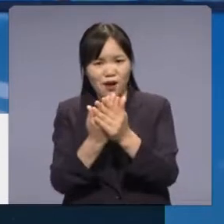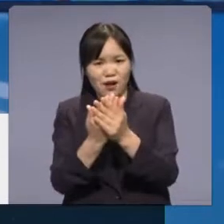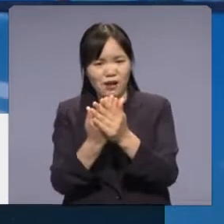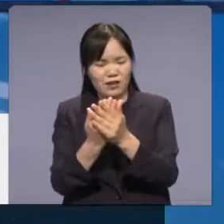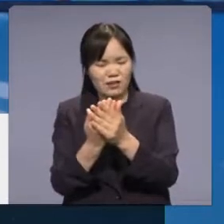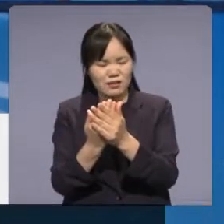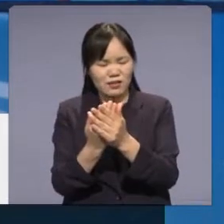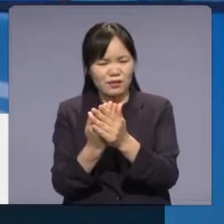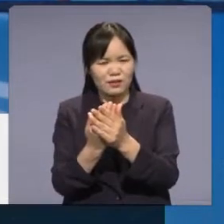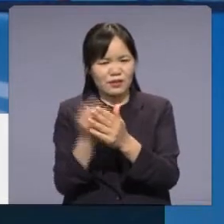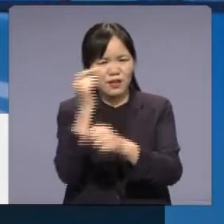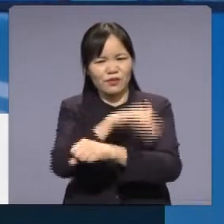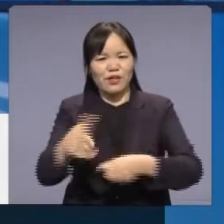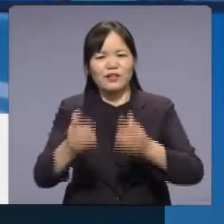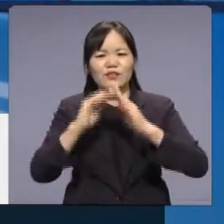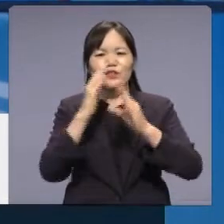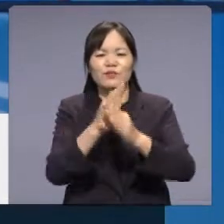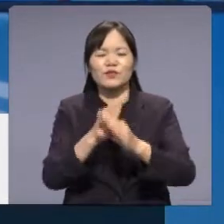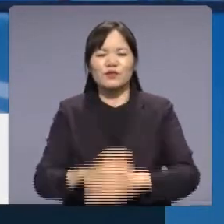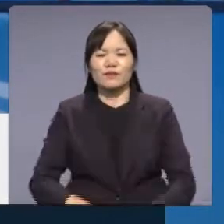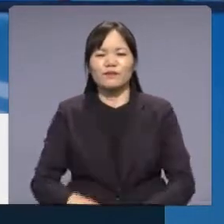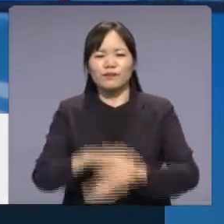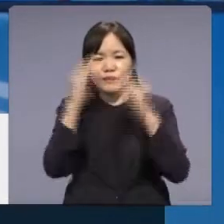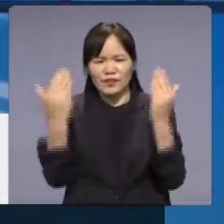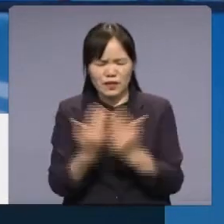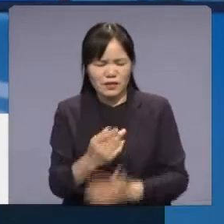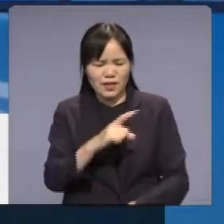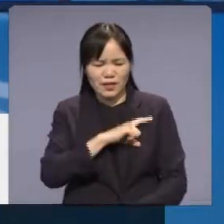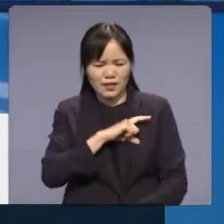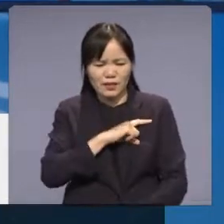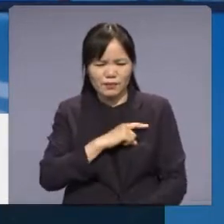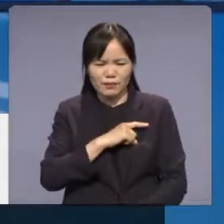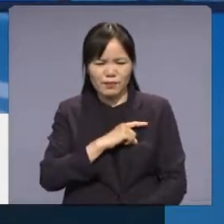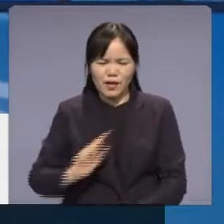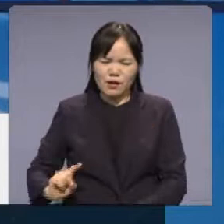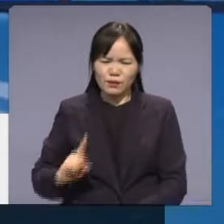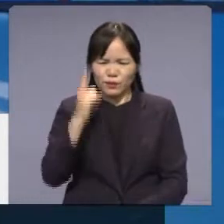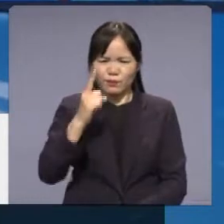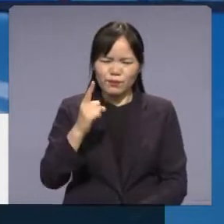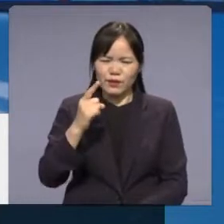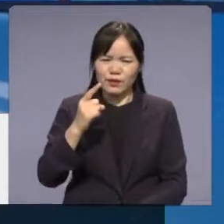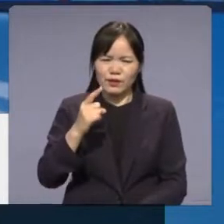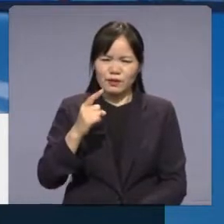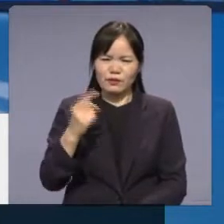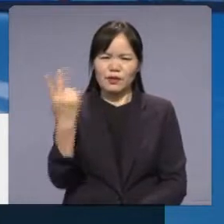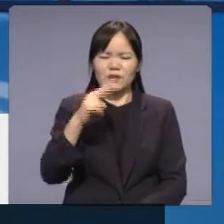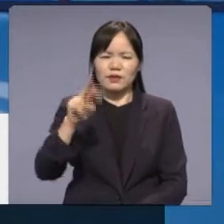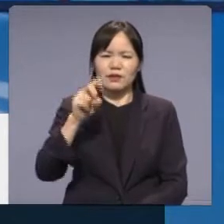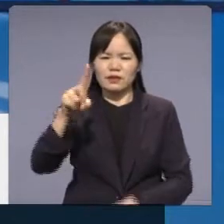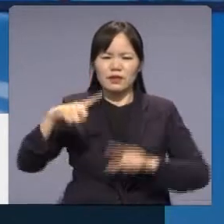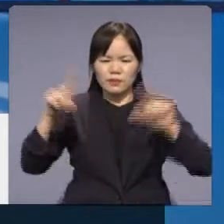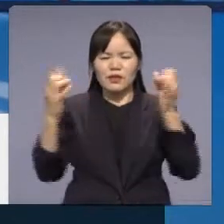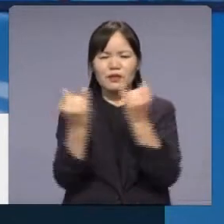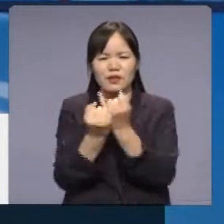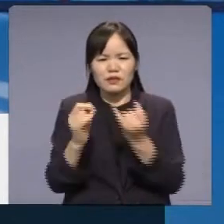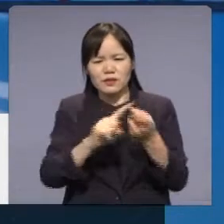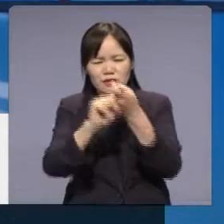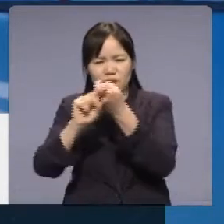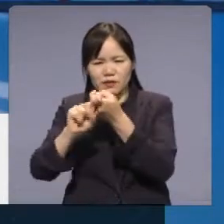있고요. 그리고 이제 전체적인 브랜드 자체를 좀 높일 필요가 있어서 우리가 2021년에 여성 친화 도시로